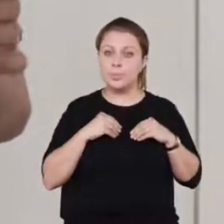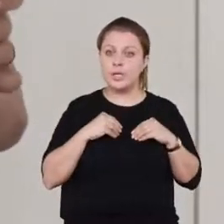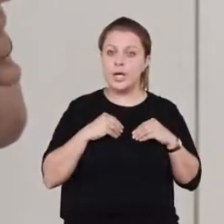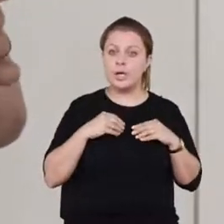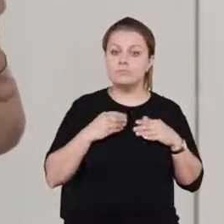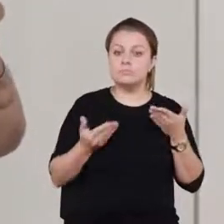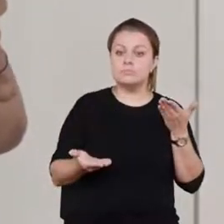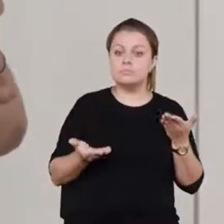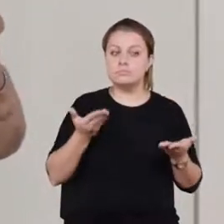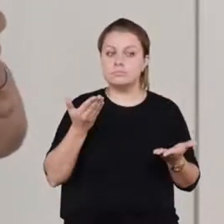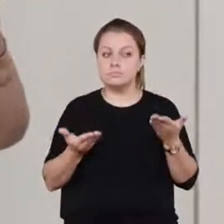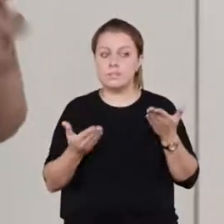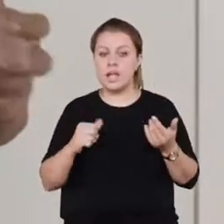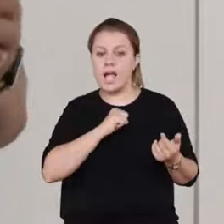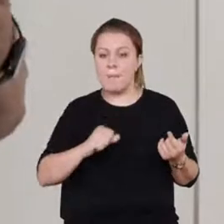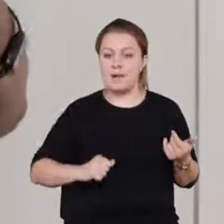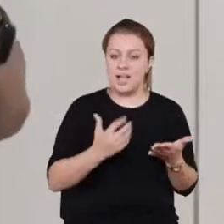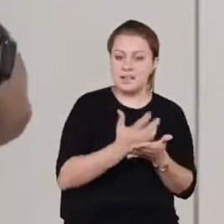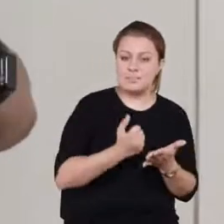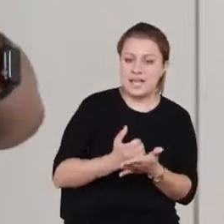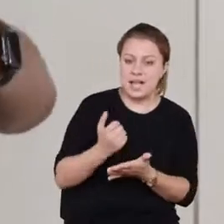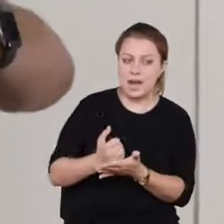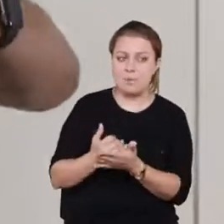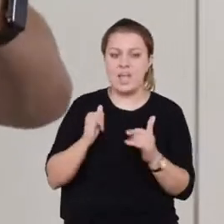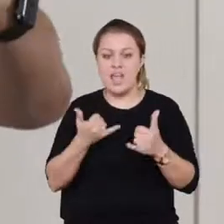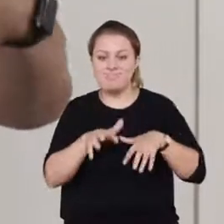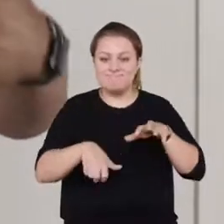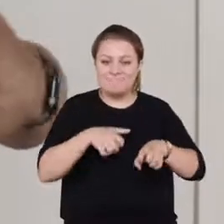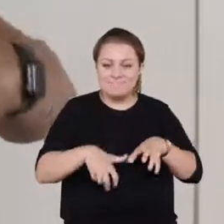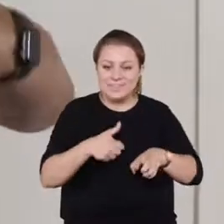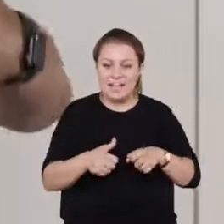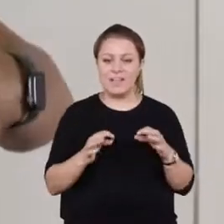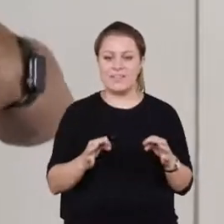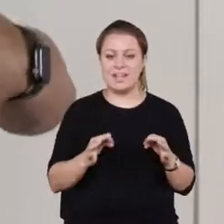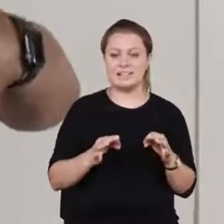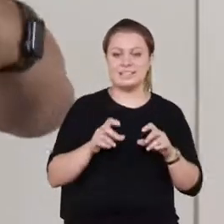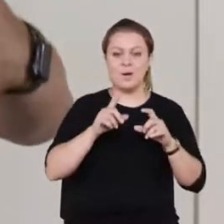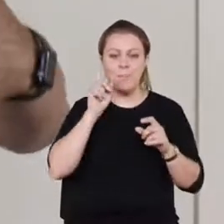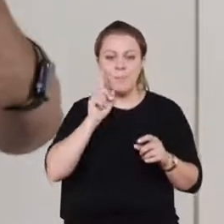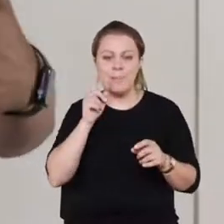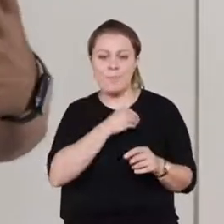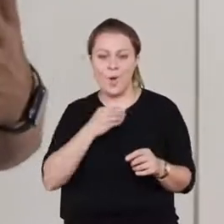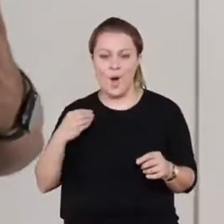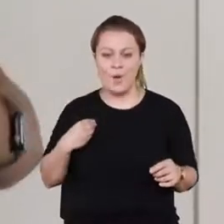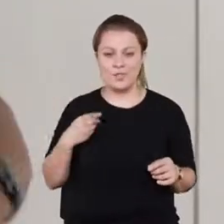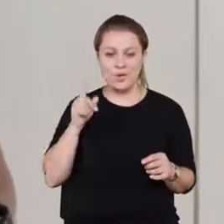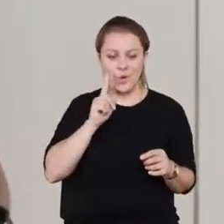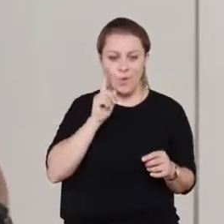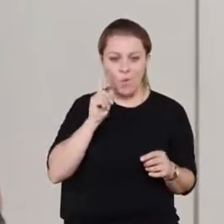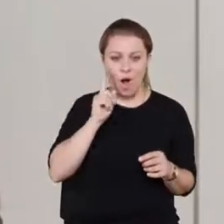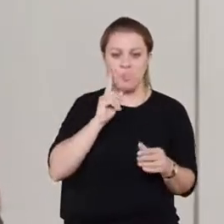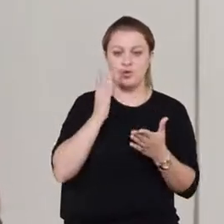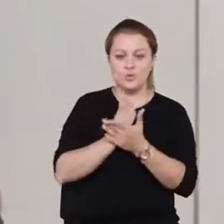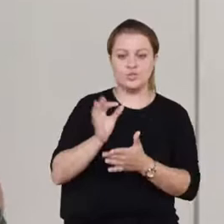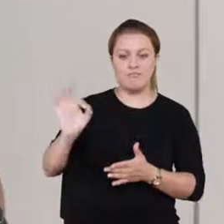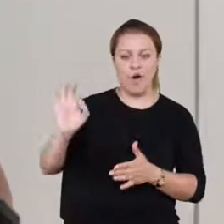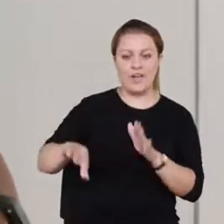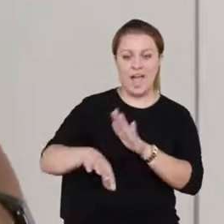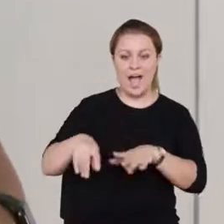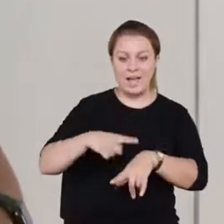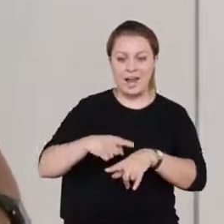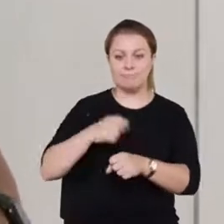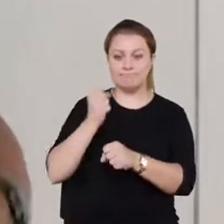Oni przejmują ten produkt, który polski chłop i robotnik, prawda, swoimi spracowanymi